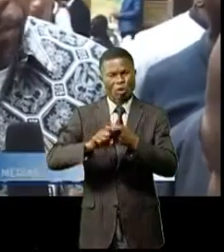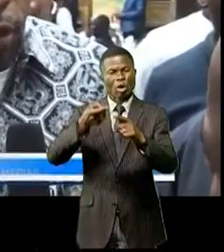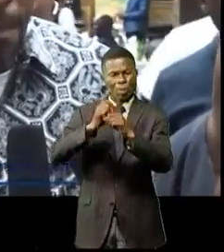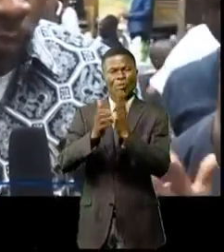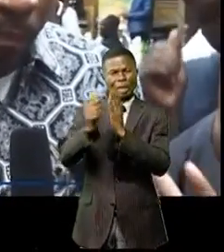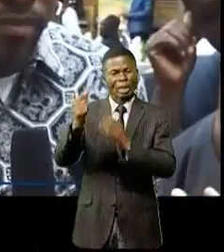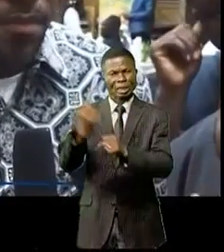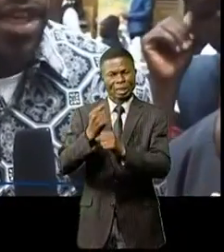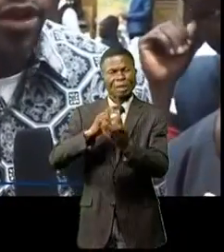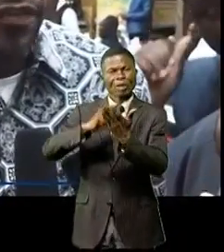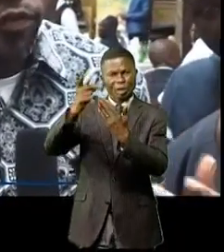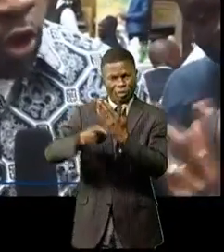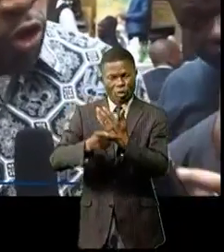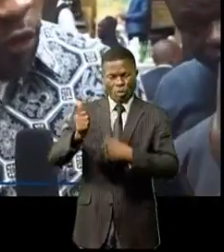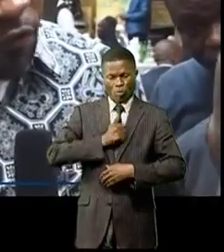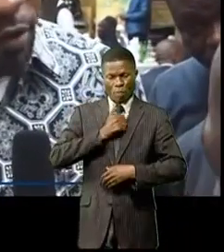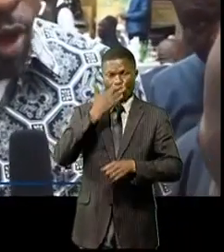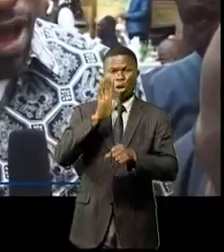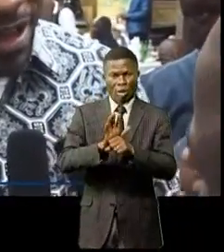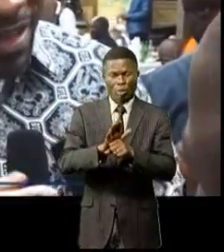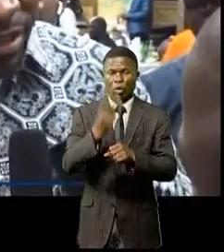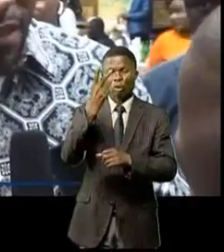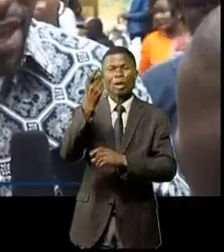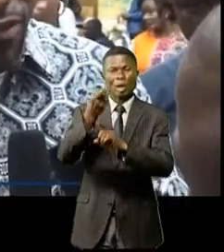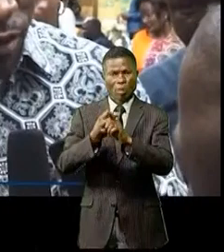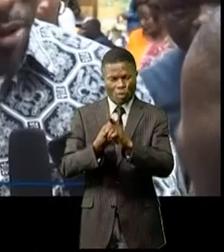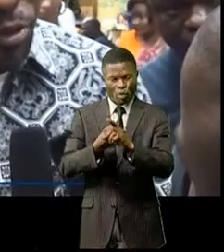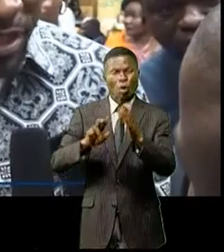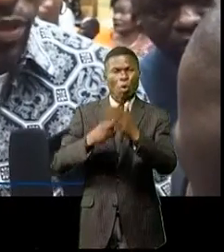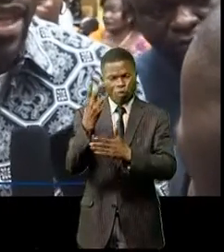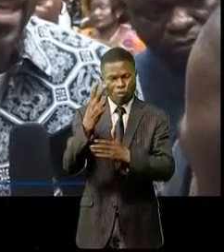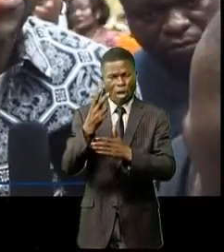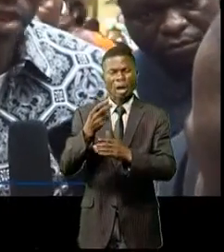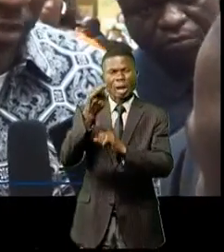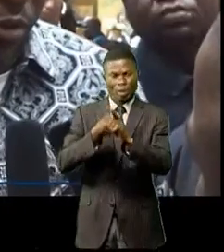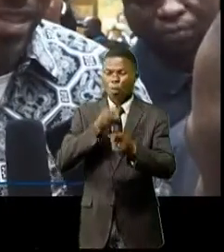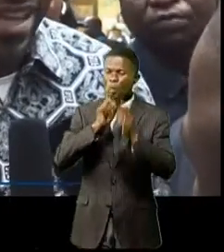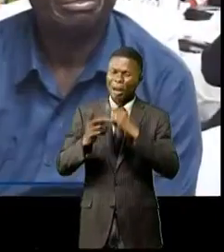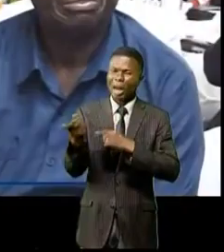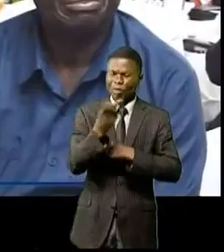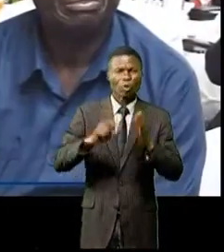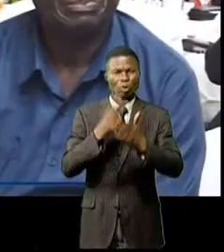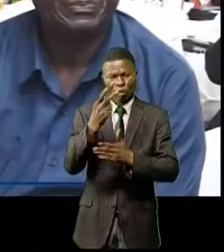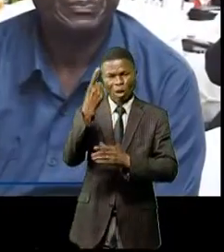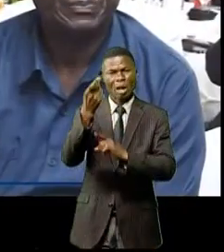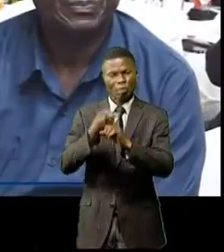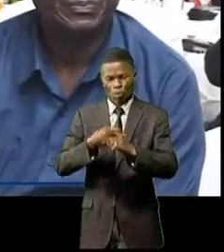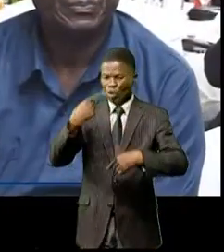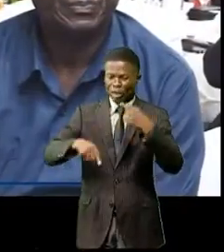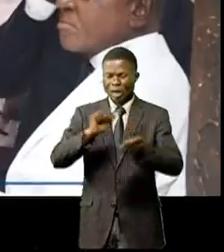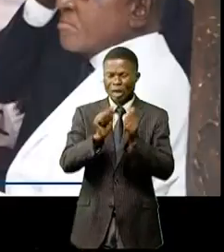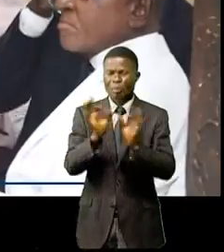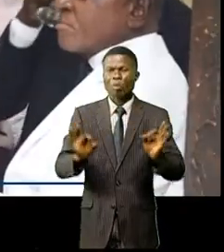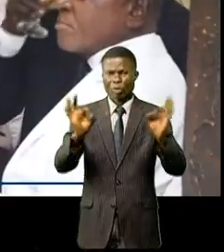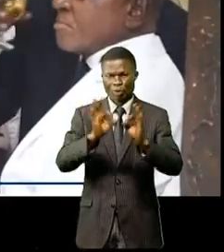des programmes et moi-même j'ai pris rendez-vous deux fois le mois d'être avec vous pour discuter des questions qui nous concernent. Des étincelles d'espoir